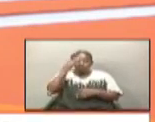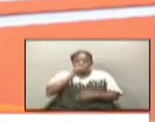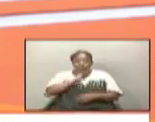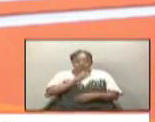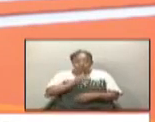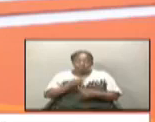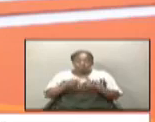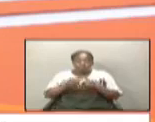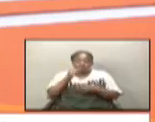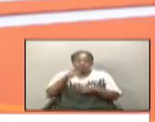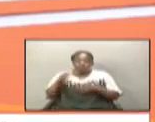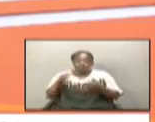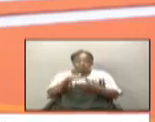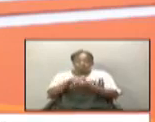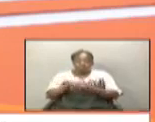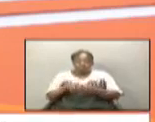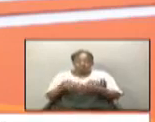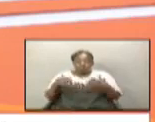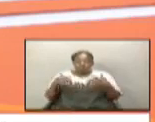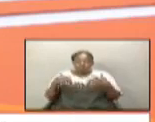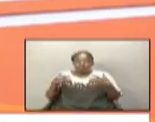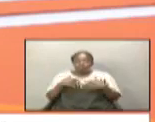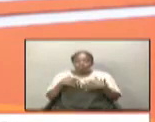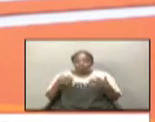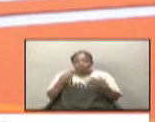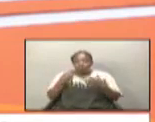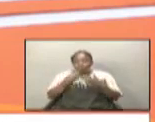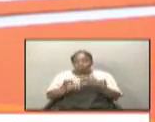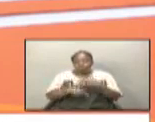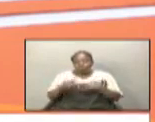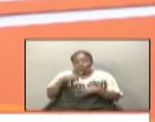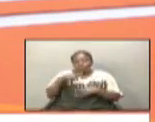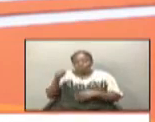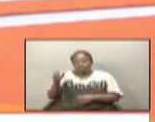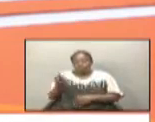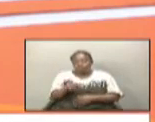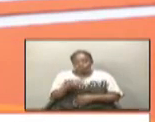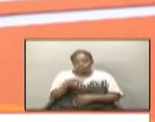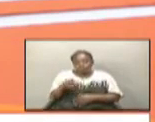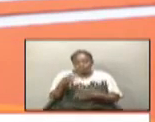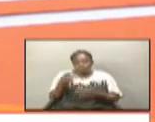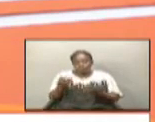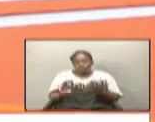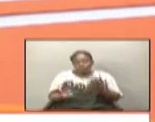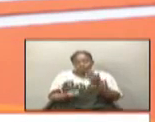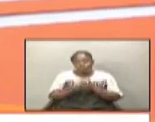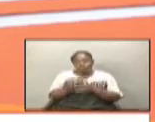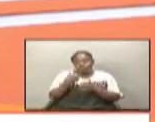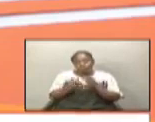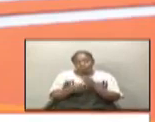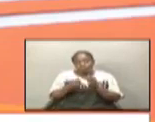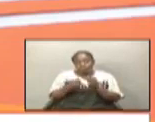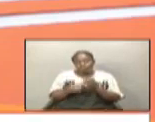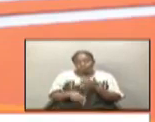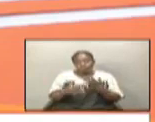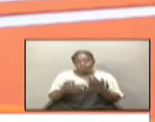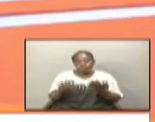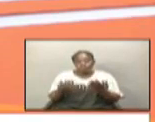wa Seba Muntisa. Kigambibwa nti bano babadde bava mu bbaala kale ng'ekiviiriddeko obutakwatagana